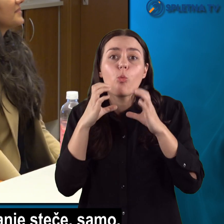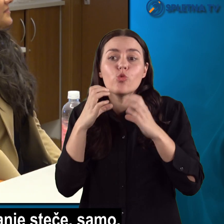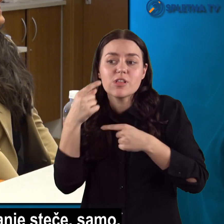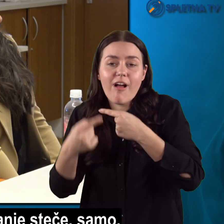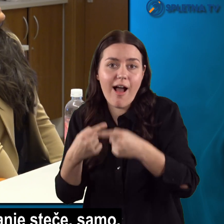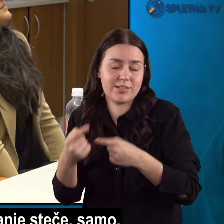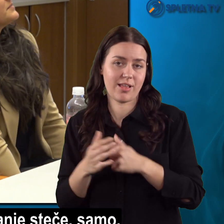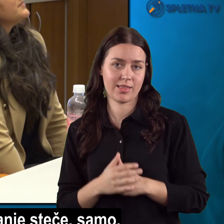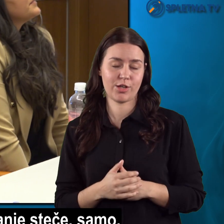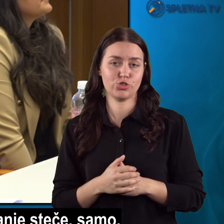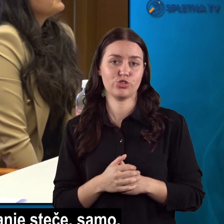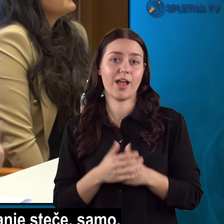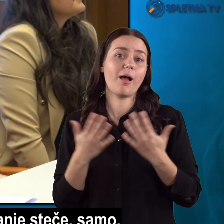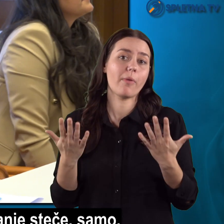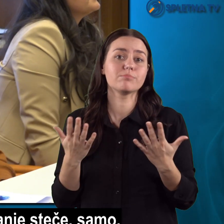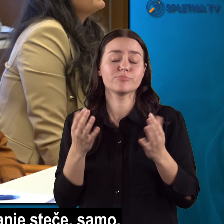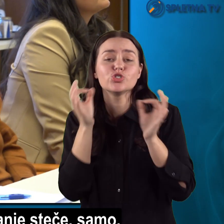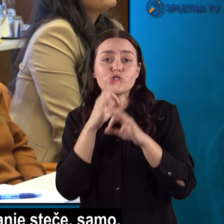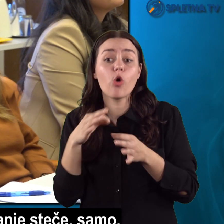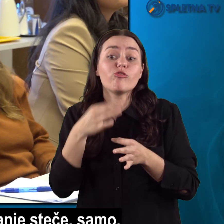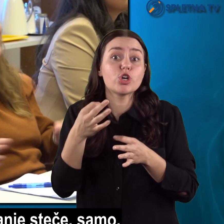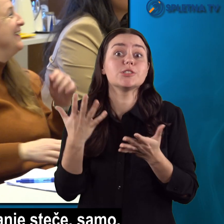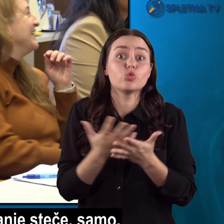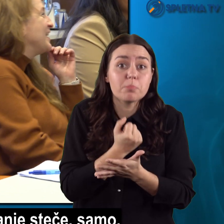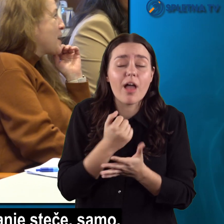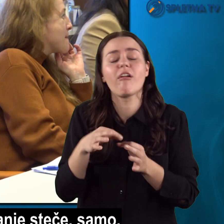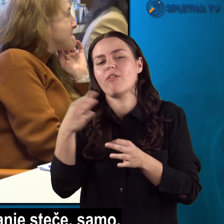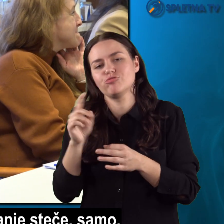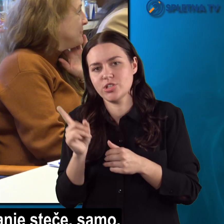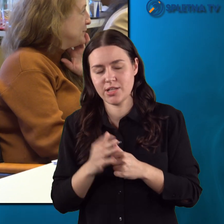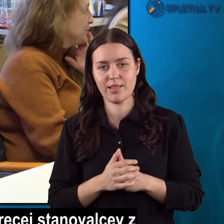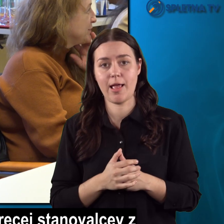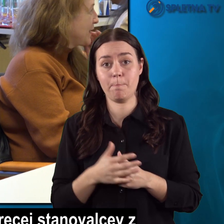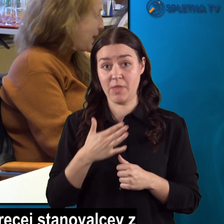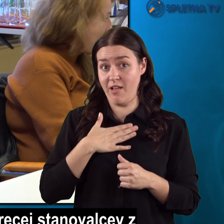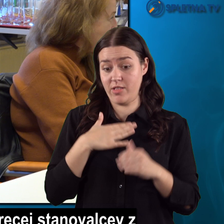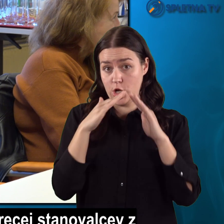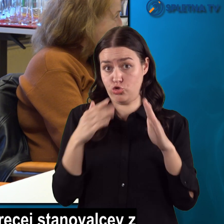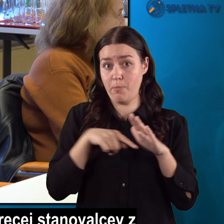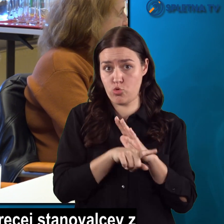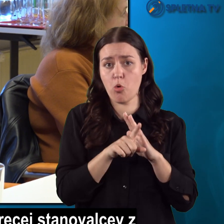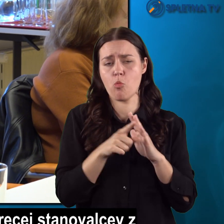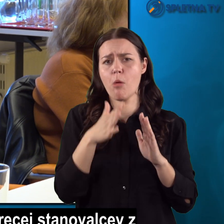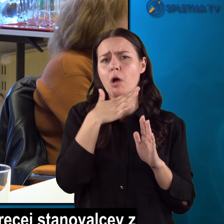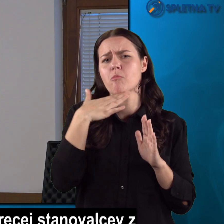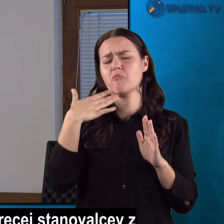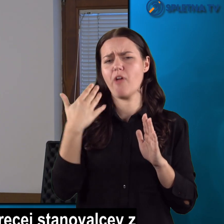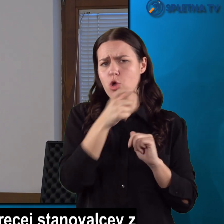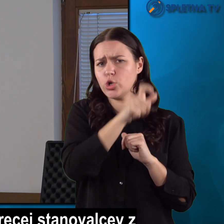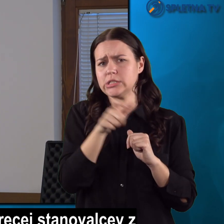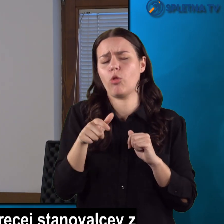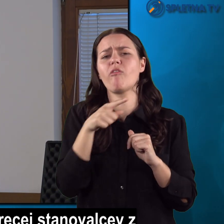komunikacija steče. Samo žal včasih uspe, včasih ne uspe. V našem domu je kar precej stanovalcev